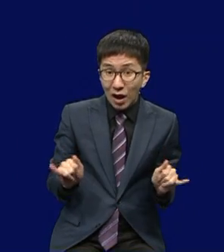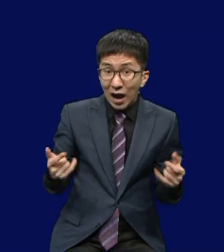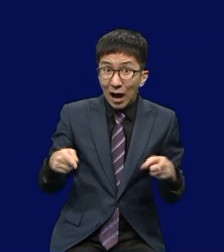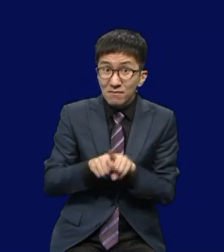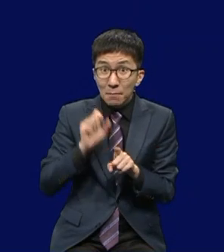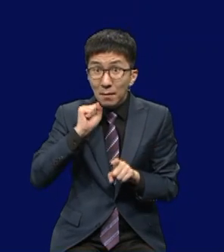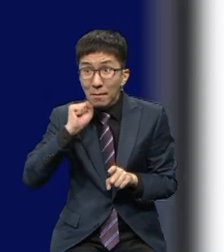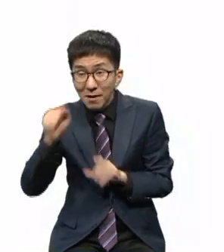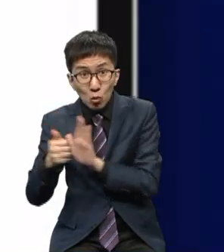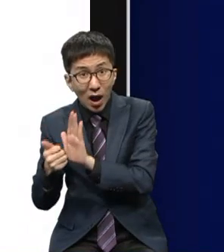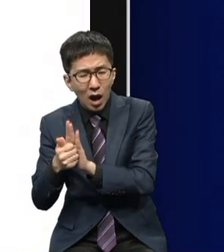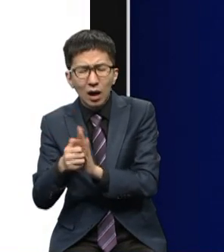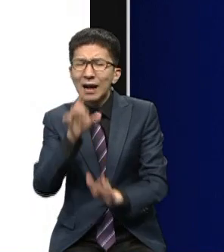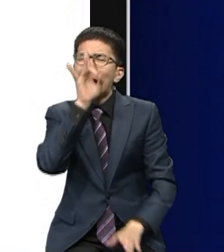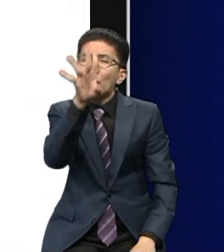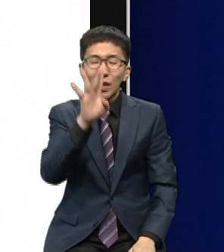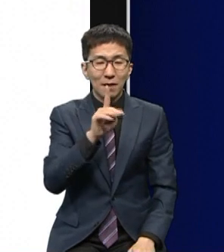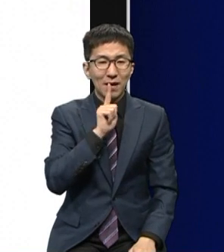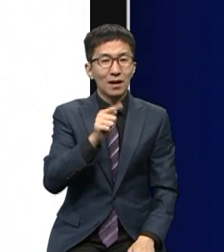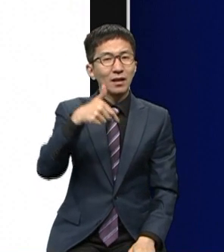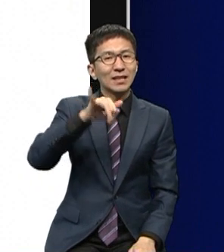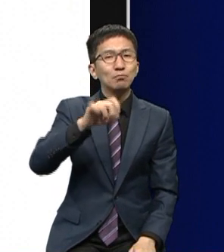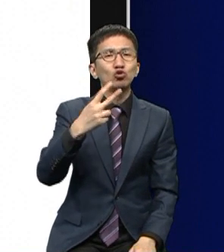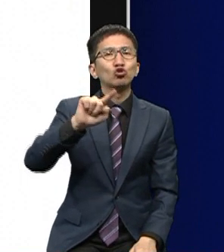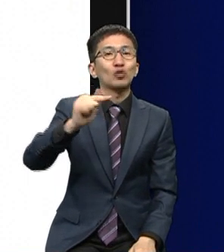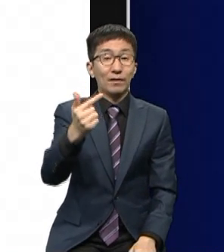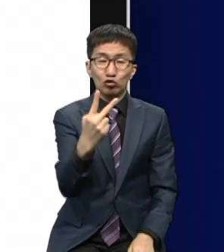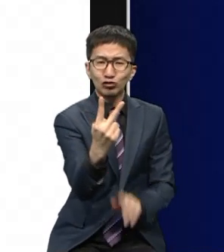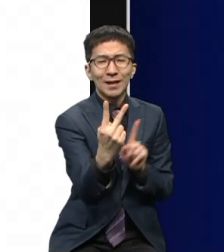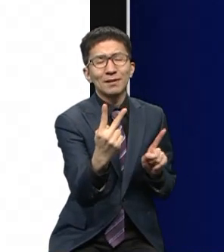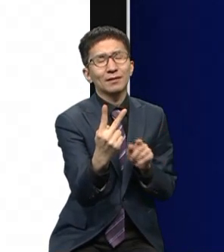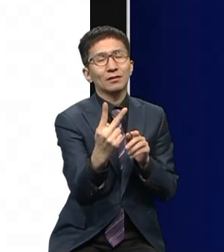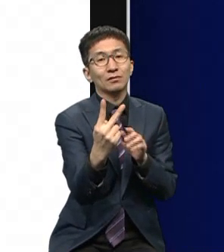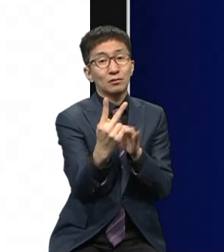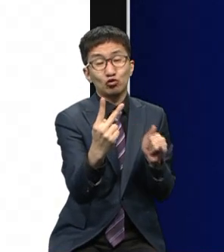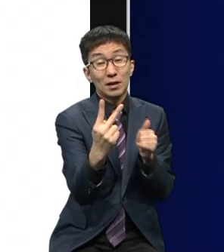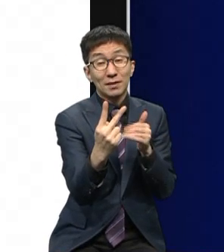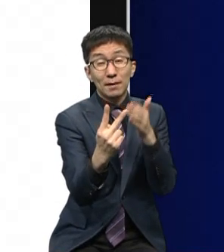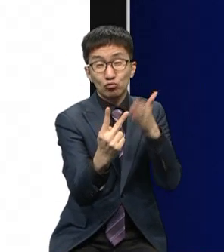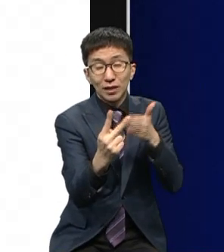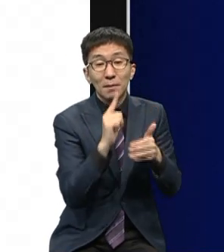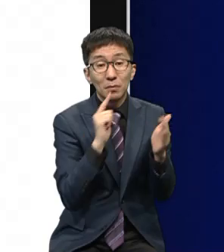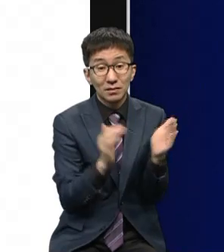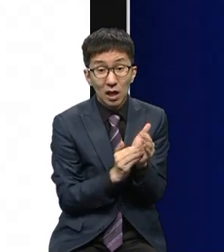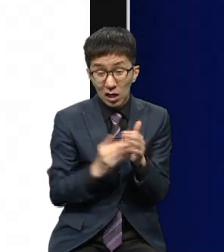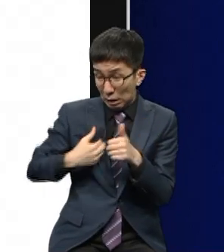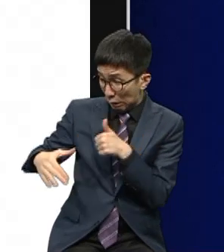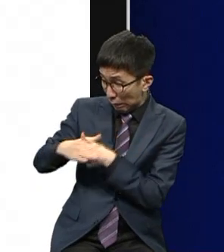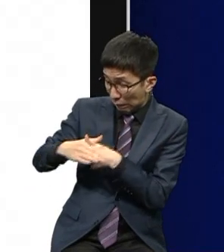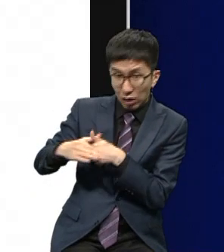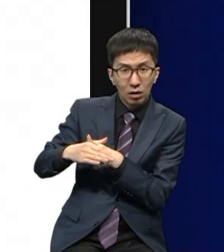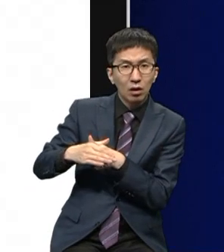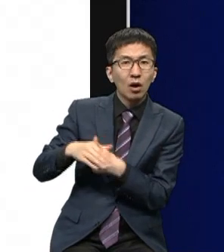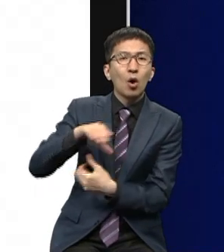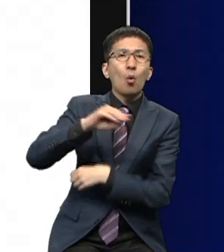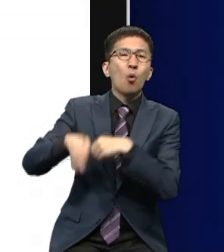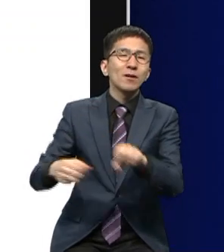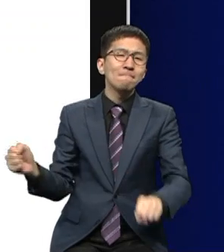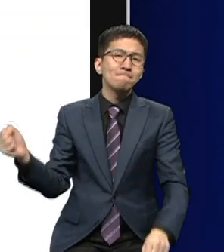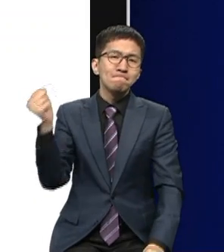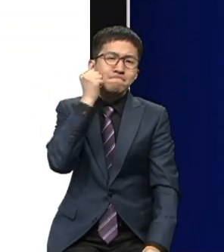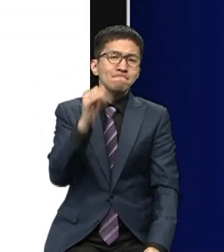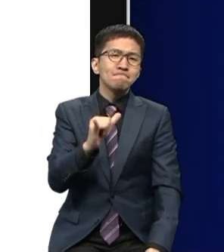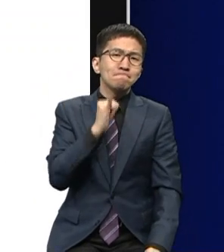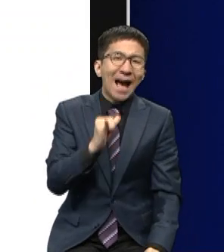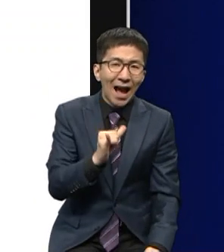손을 내밀었습니다. 가급적 빨리 공동행동을 하자며 자신을 때리면 때릴수록 나중에 자살골이었다고